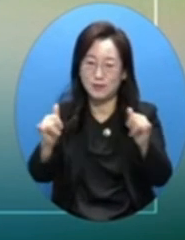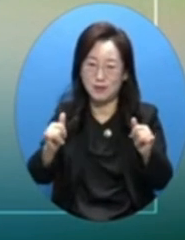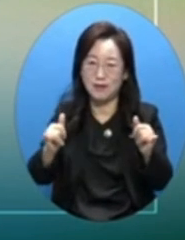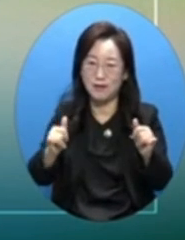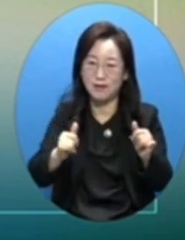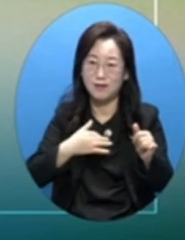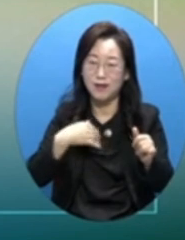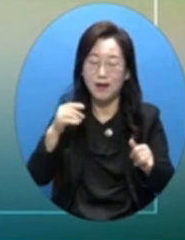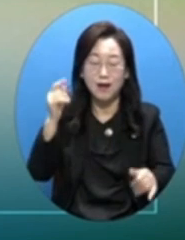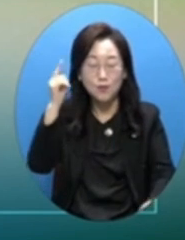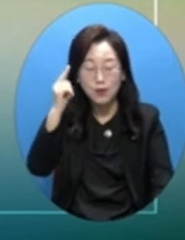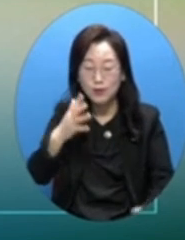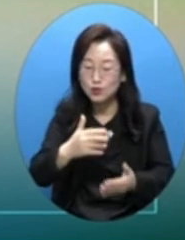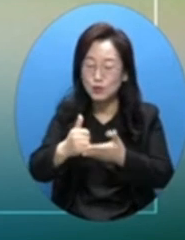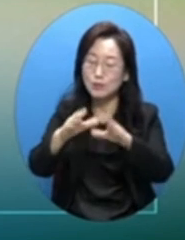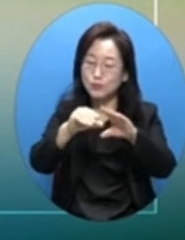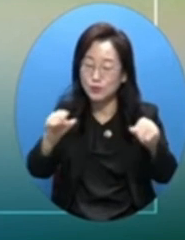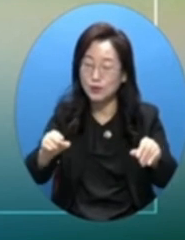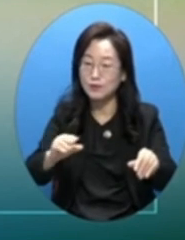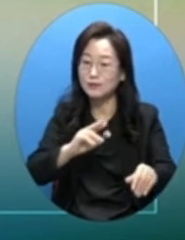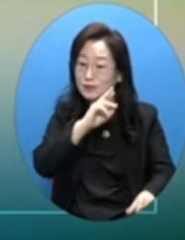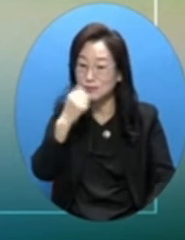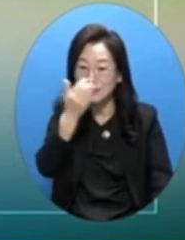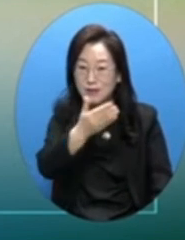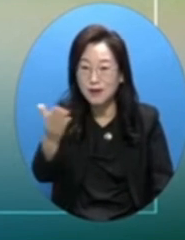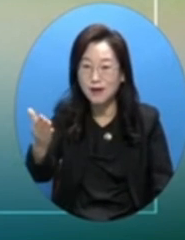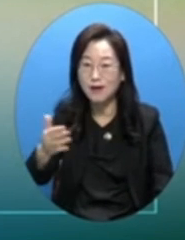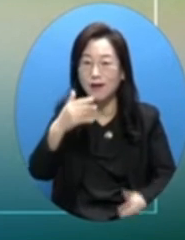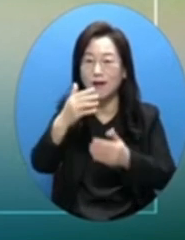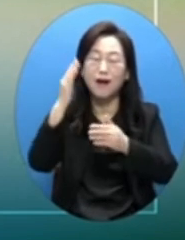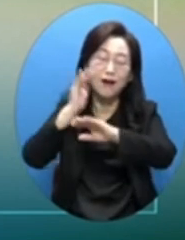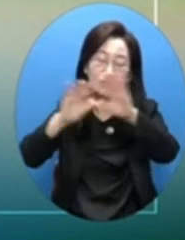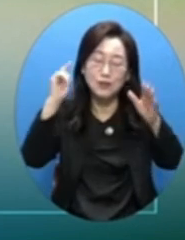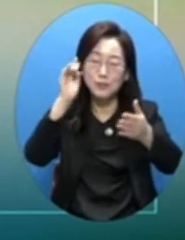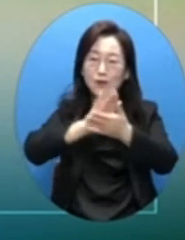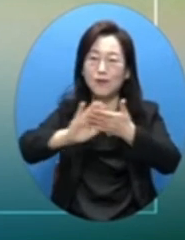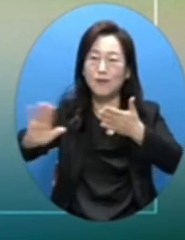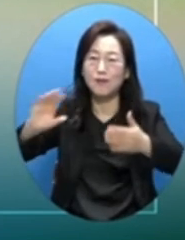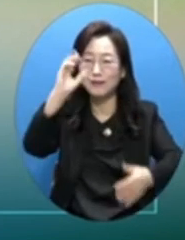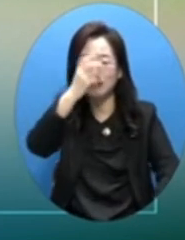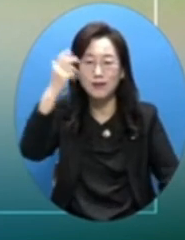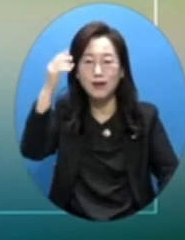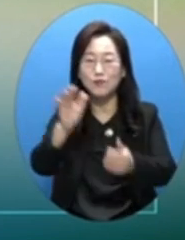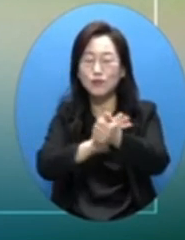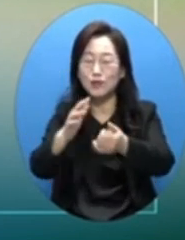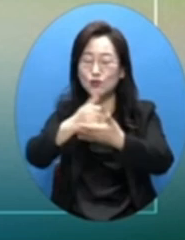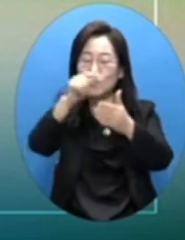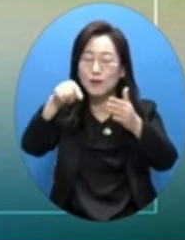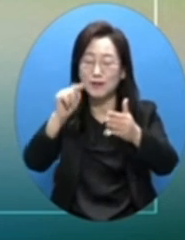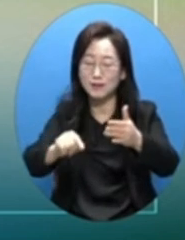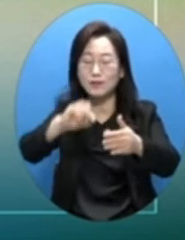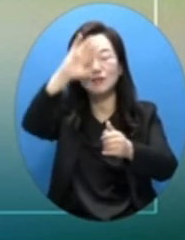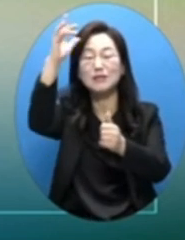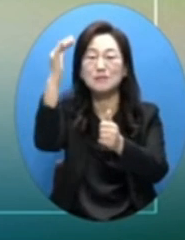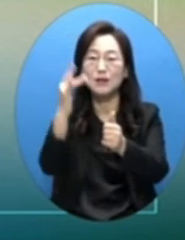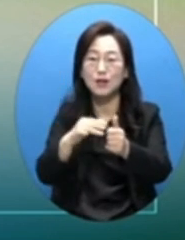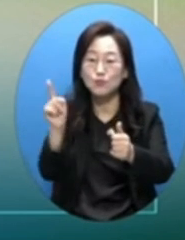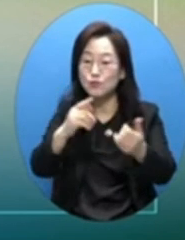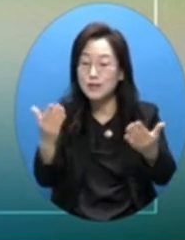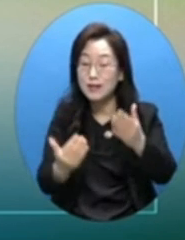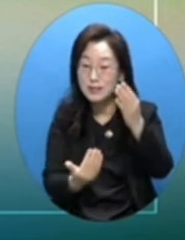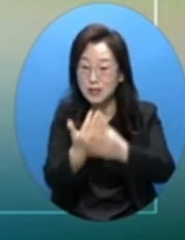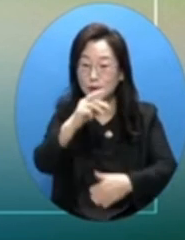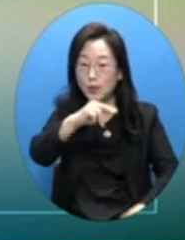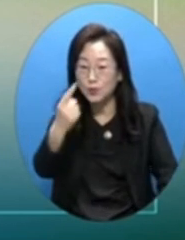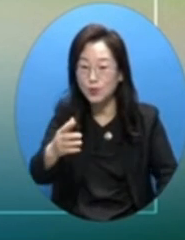은혜를 의심하리. 하늘의 평화와 신령한 위로가 주님 안의 믿음으로 이곳에 거하네. 무슨 일이 생겨도 내가 아는 것은